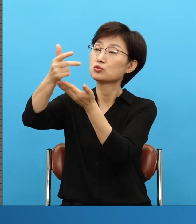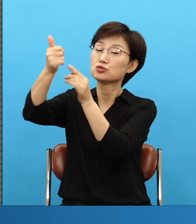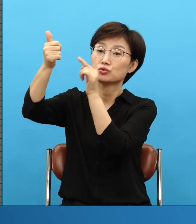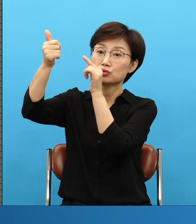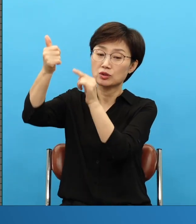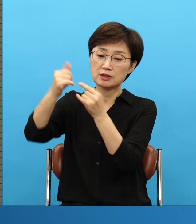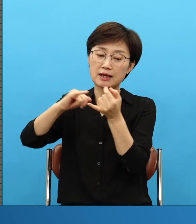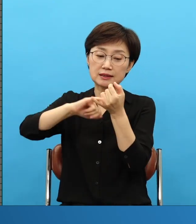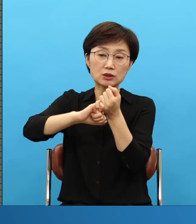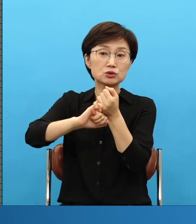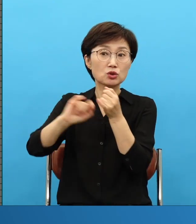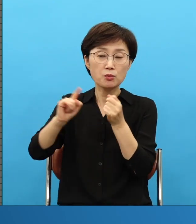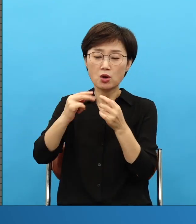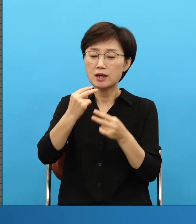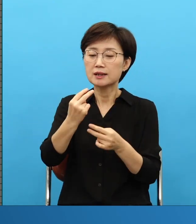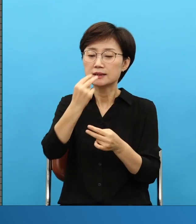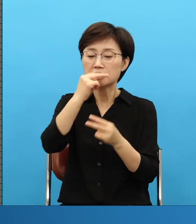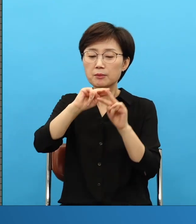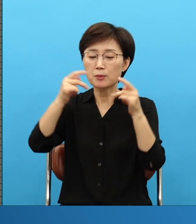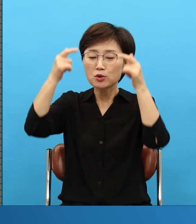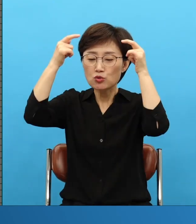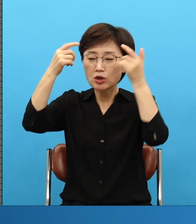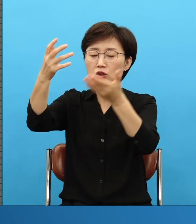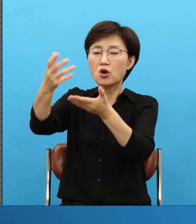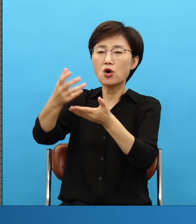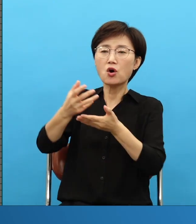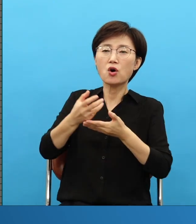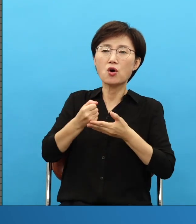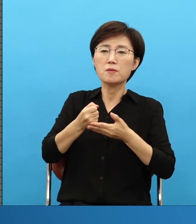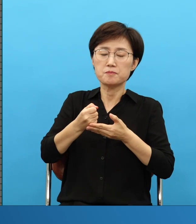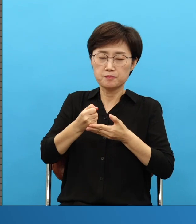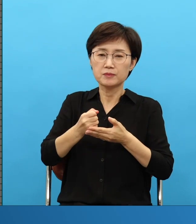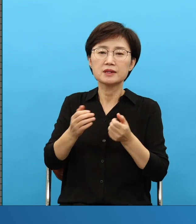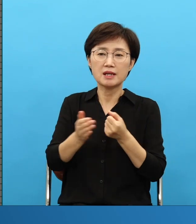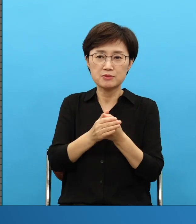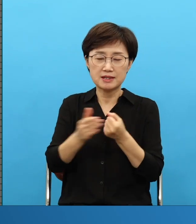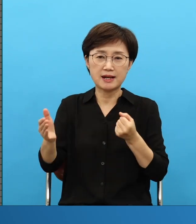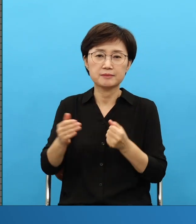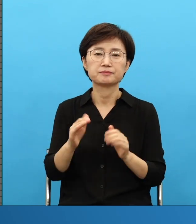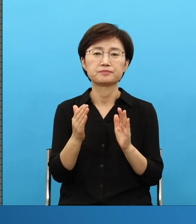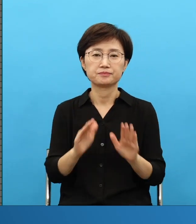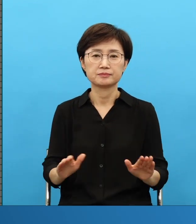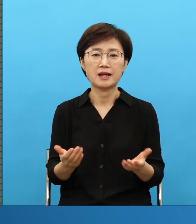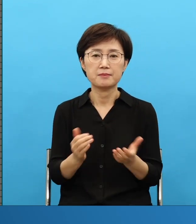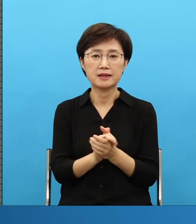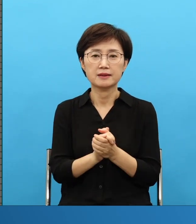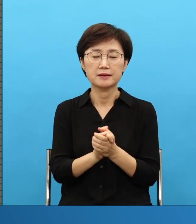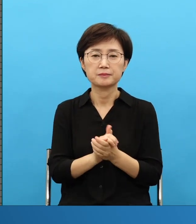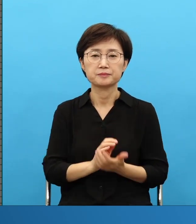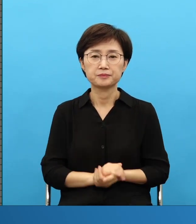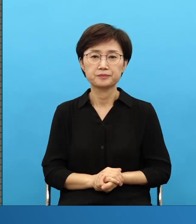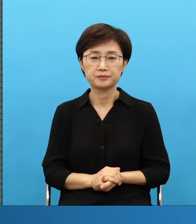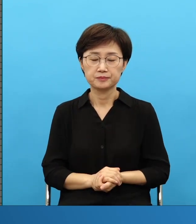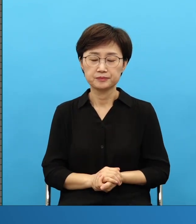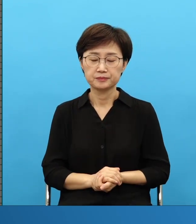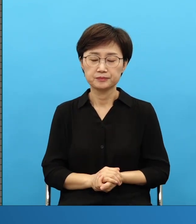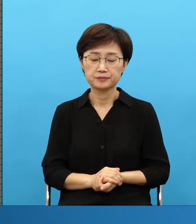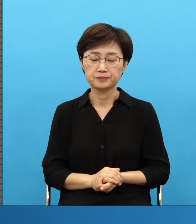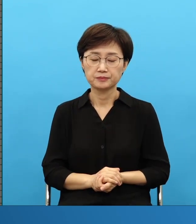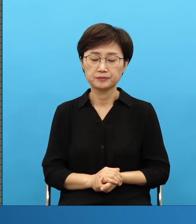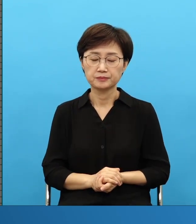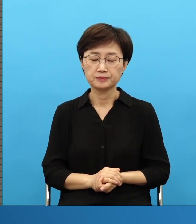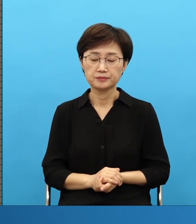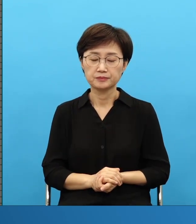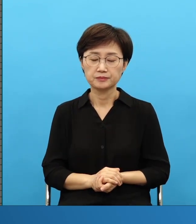것이기 때문이라. Blessed is one who perseveres in the trial, because having stood the test, that person will receive the crown of life that the Lord has promised to those who love